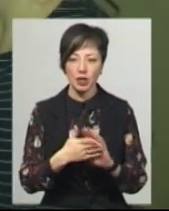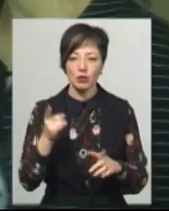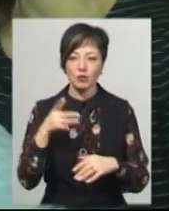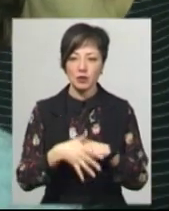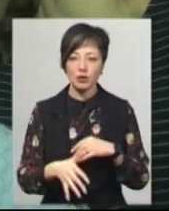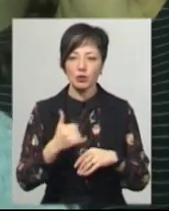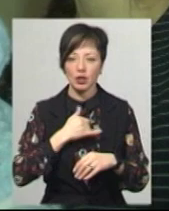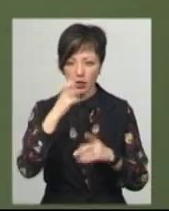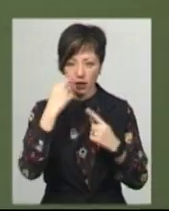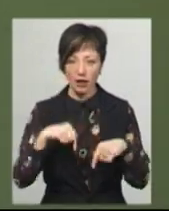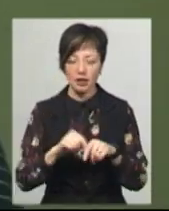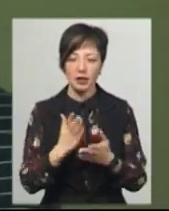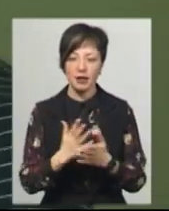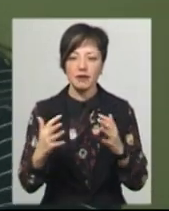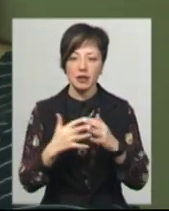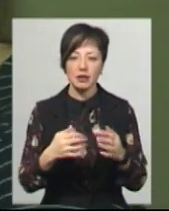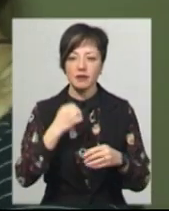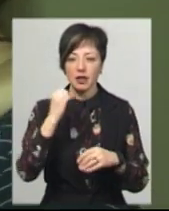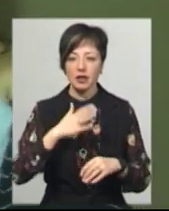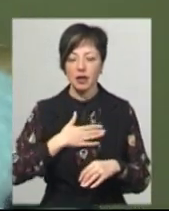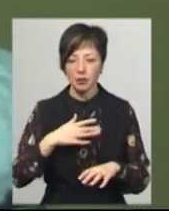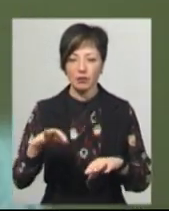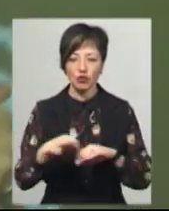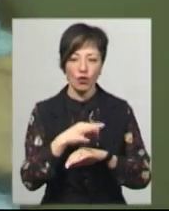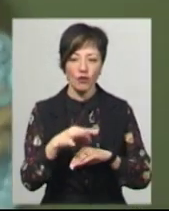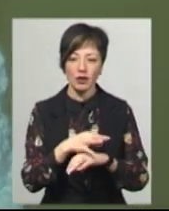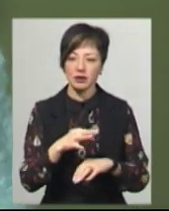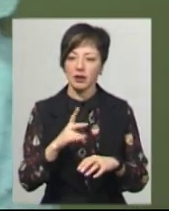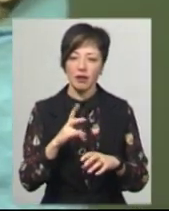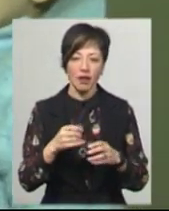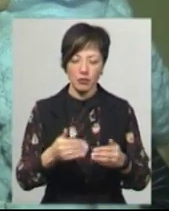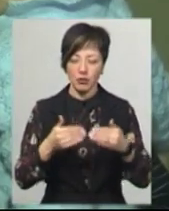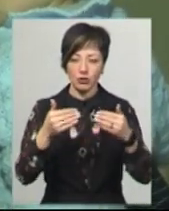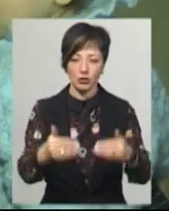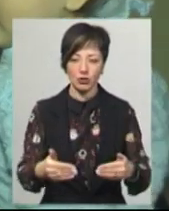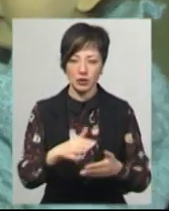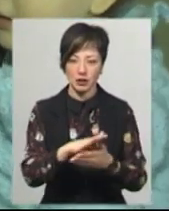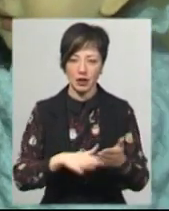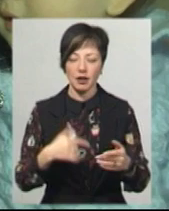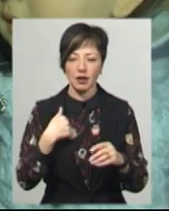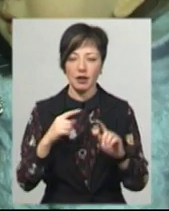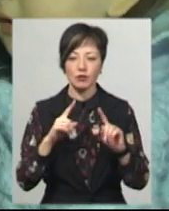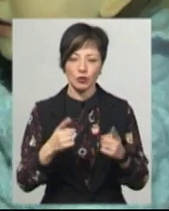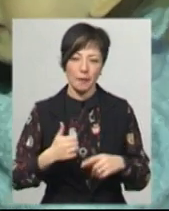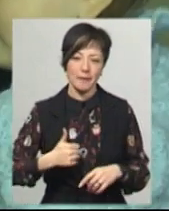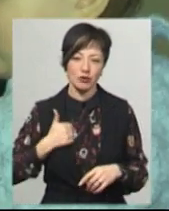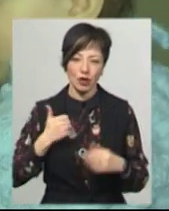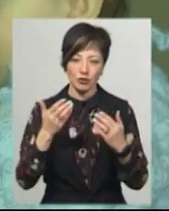розумію, що в нашій країні є війна. Завдяки таким, як мій чоловік, вона не просунулася далі. Я ним надзвичайно